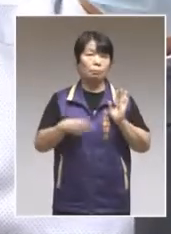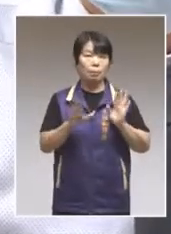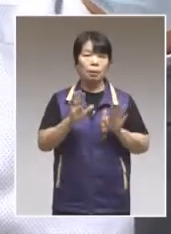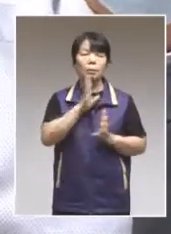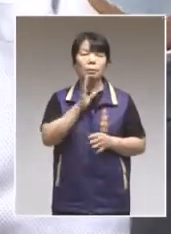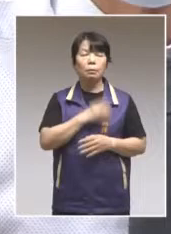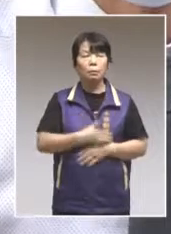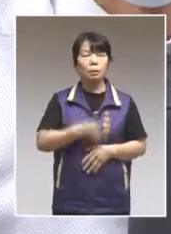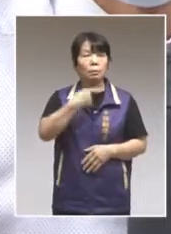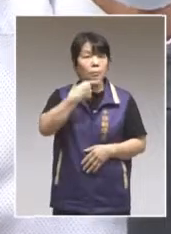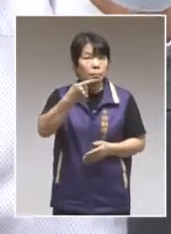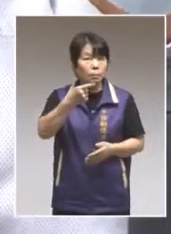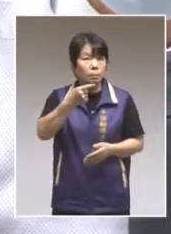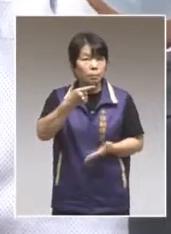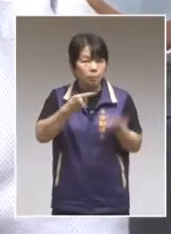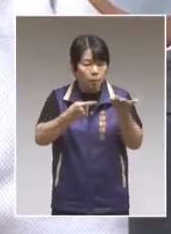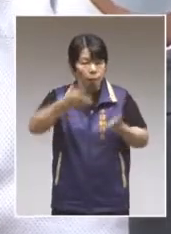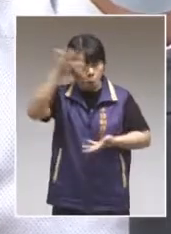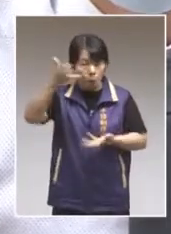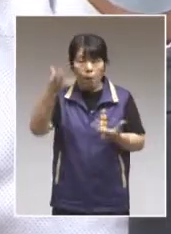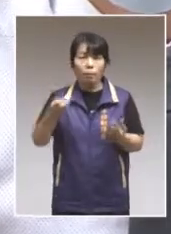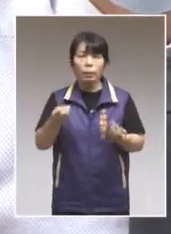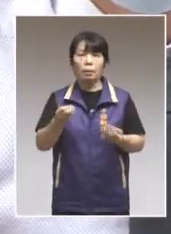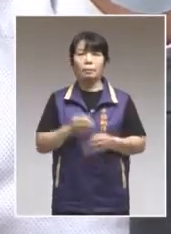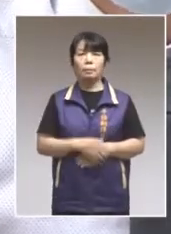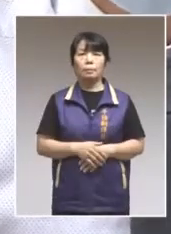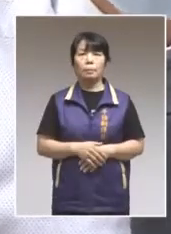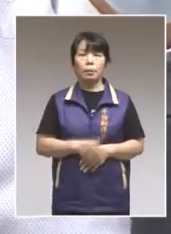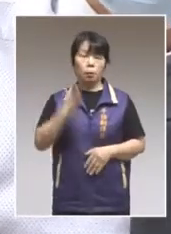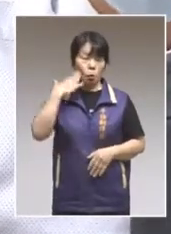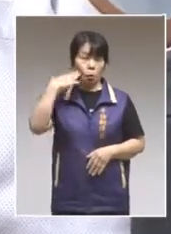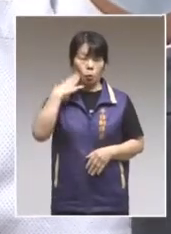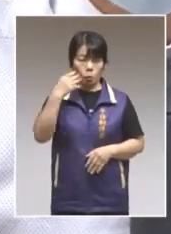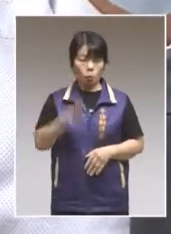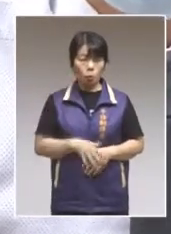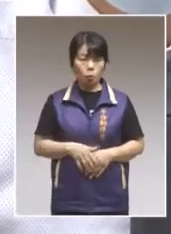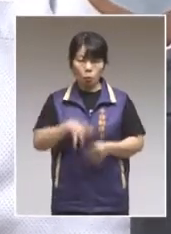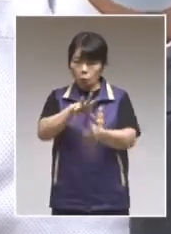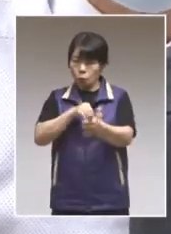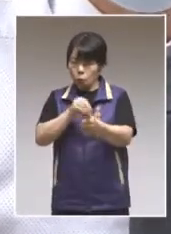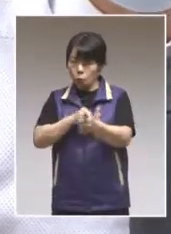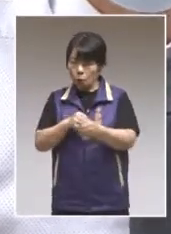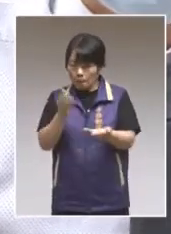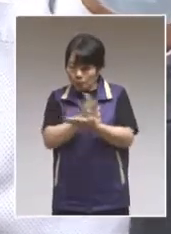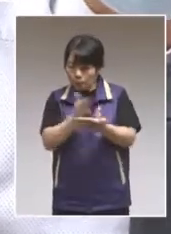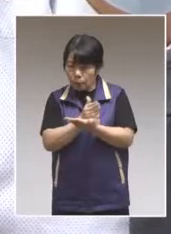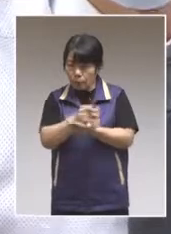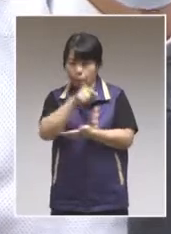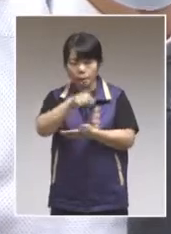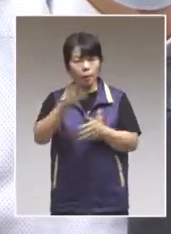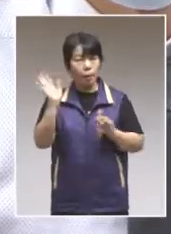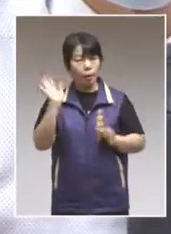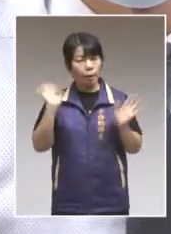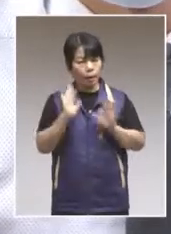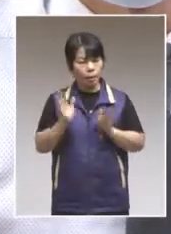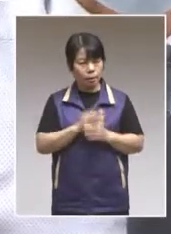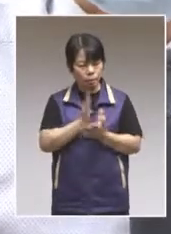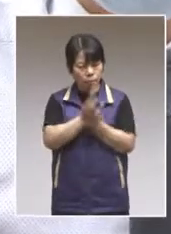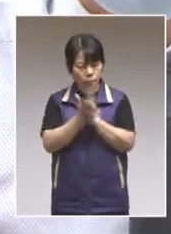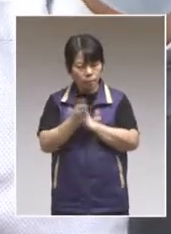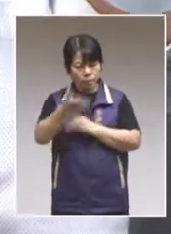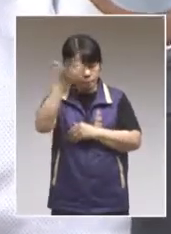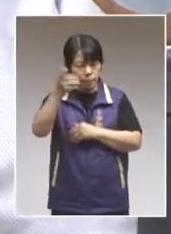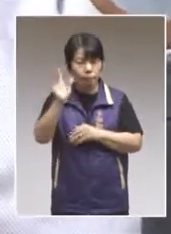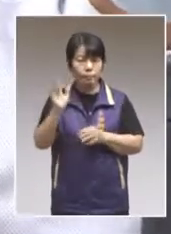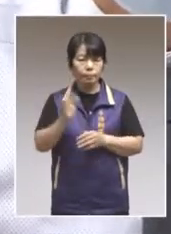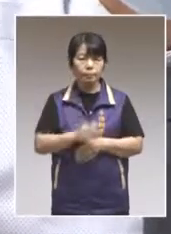于一岁没有发烧，不过如果大家学会怎么样判断这个孩子不好不管是家